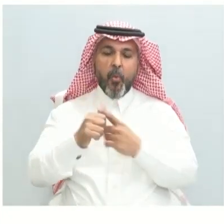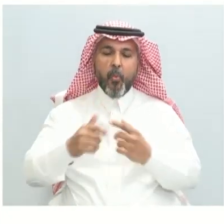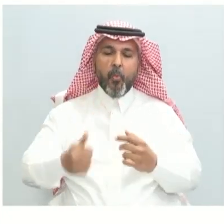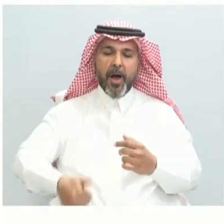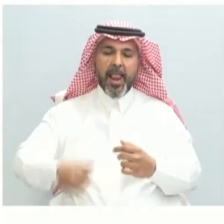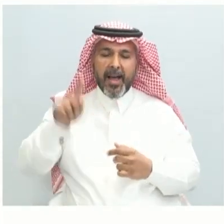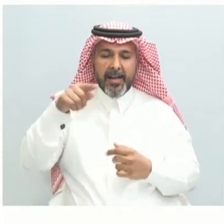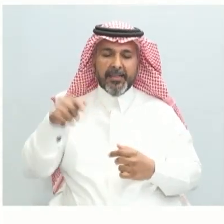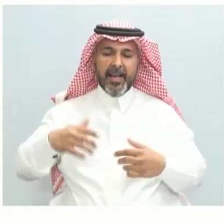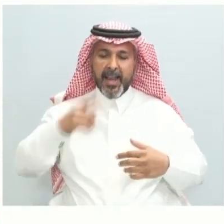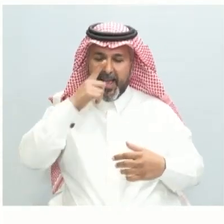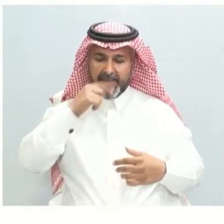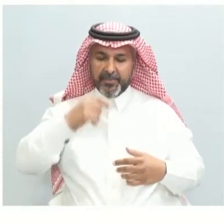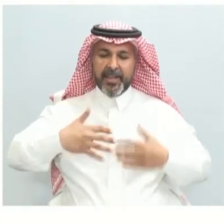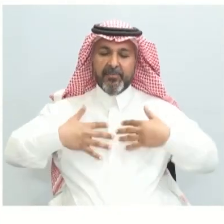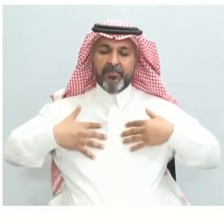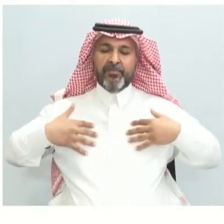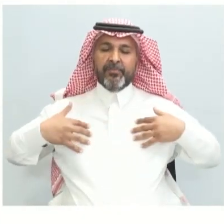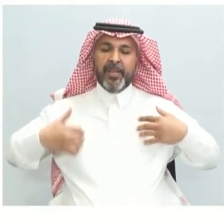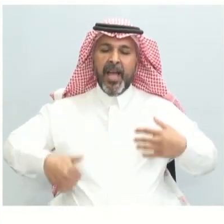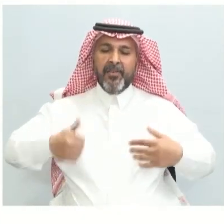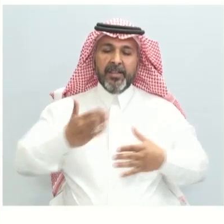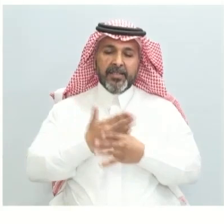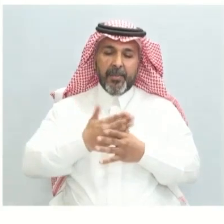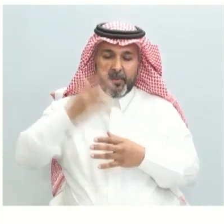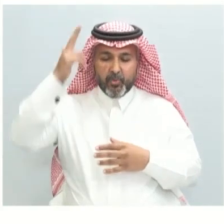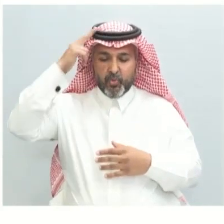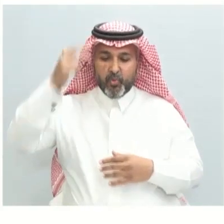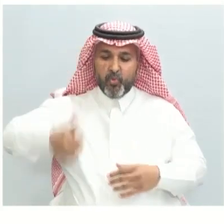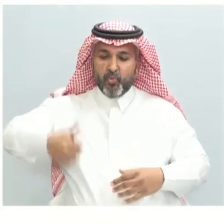اجابه خاطئه هي من اسس المواطنه